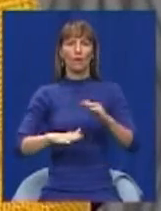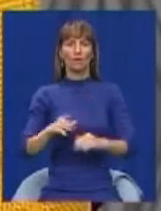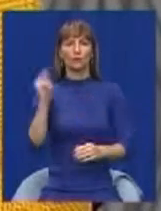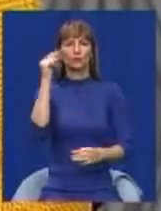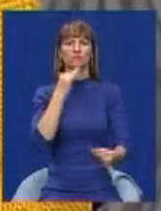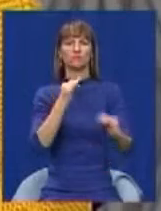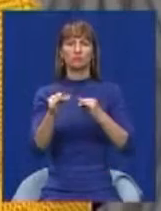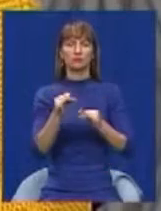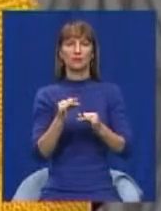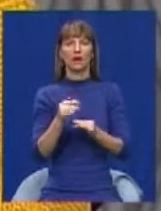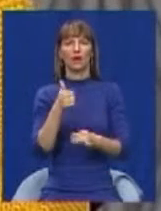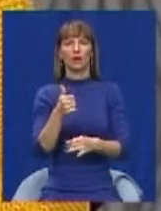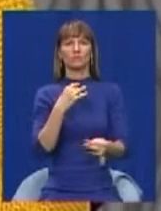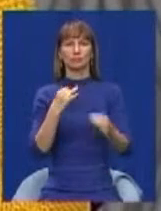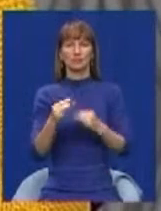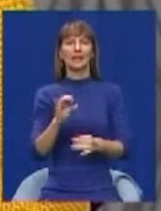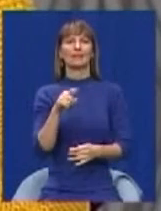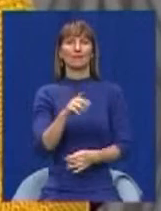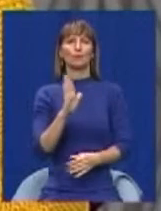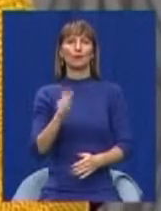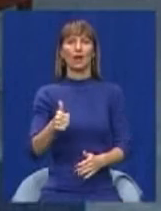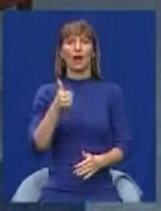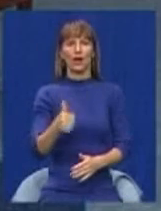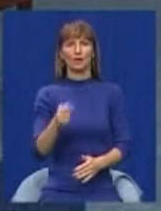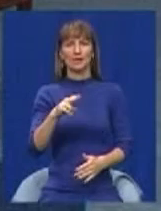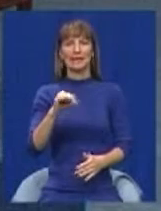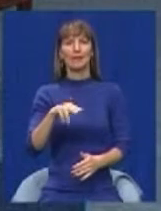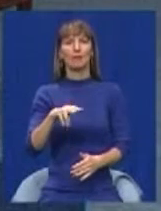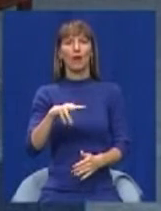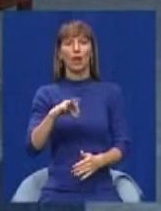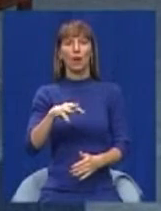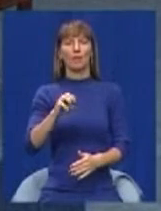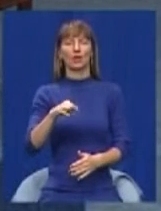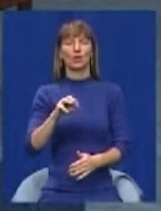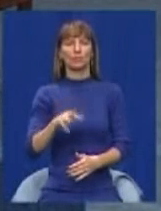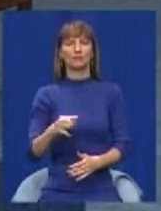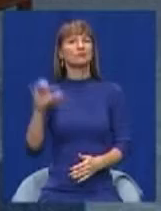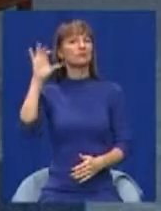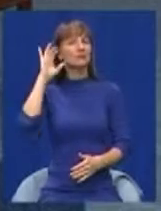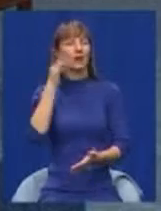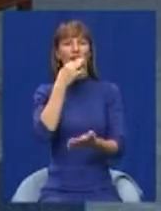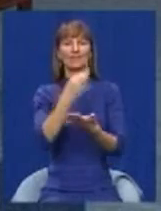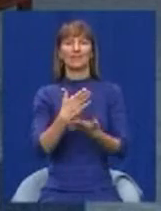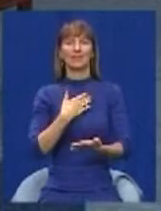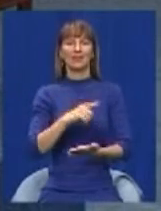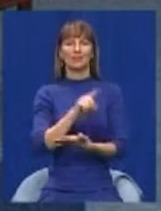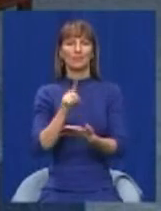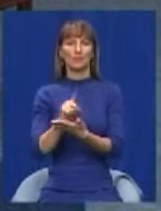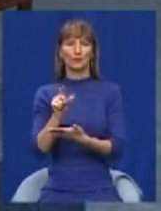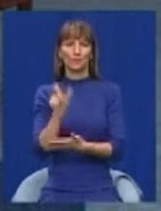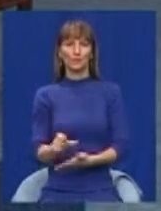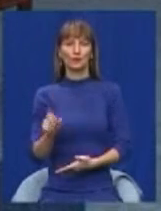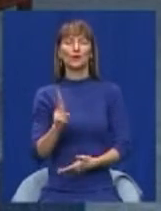спілкуванню, комунікабельності тощо, і ви станете гарним дипломатом. Ну, а зараз давайте послухаємо відповіді наших чомусків, хто такі